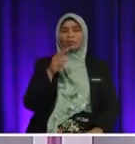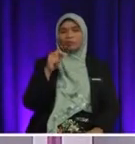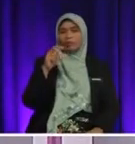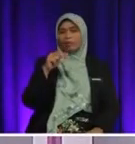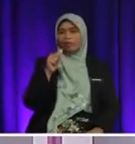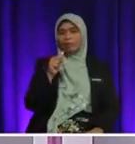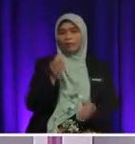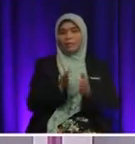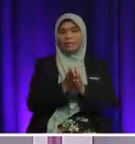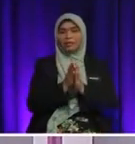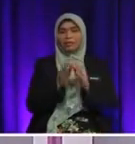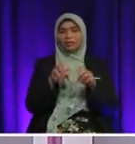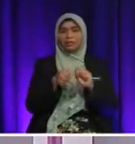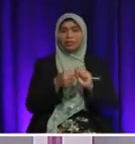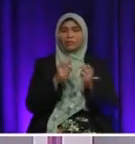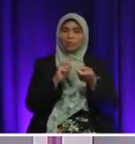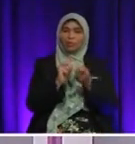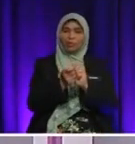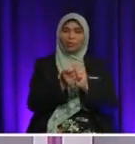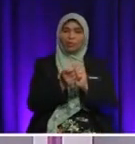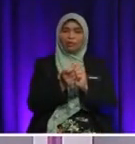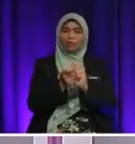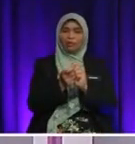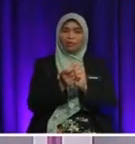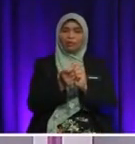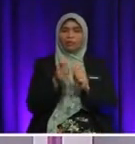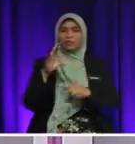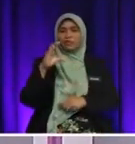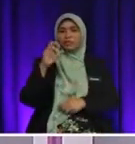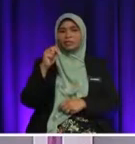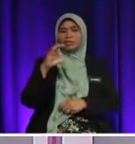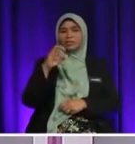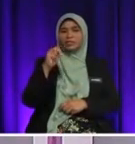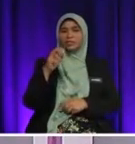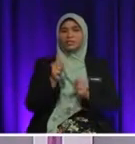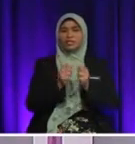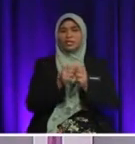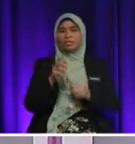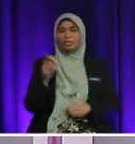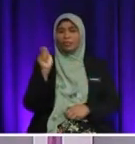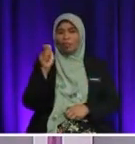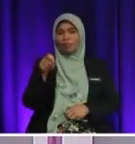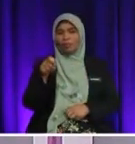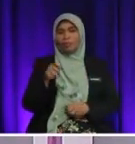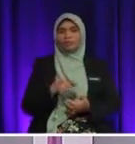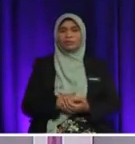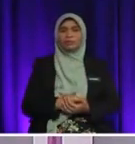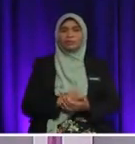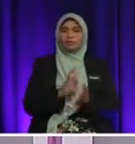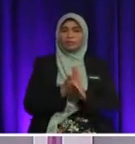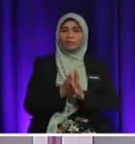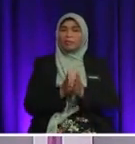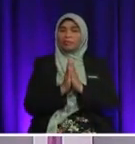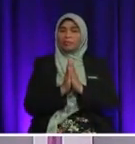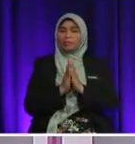bonda naga itu meminta supaya ditukarkan ya cincin dengan tongkat. Dia minta hulu balang tadi